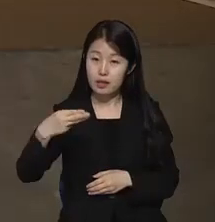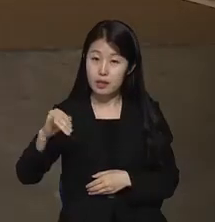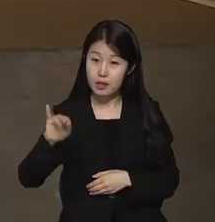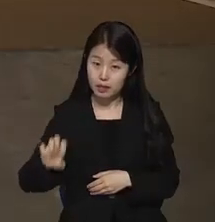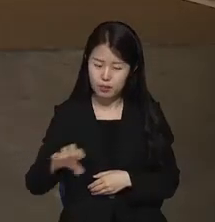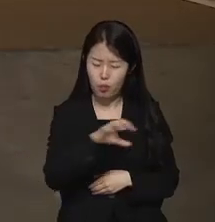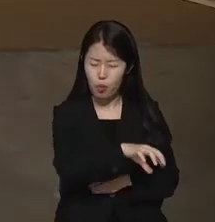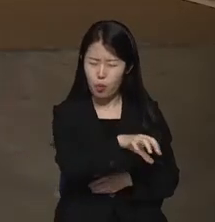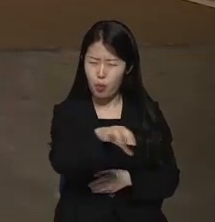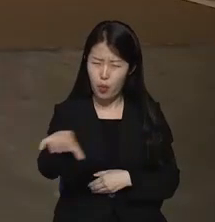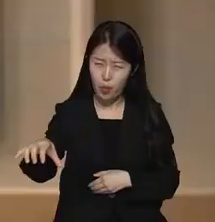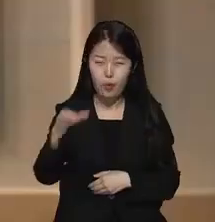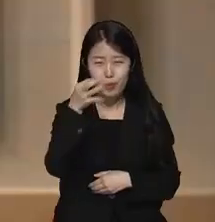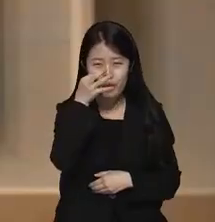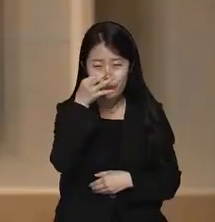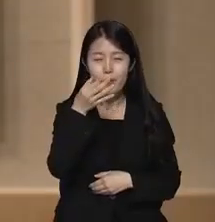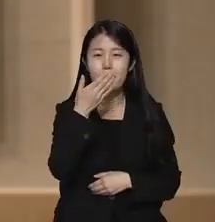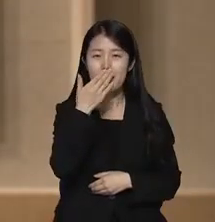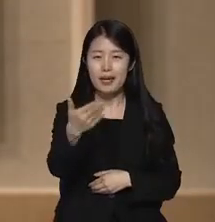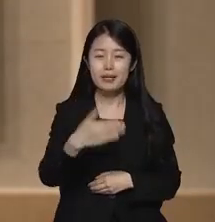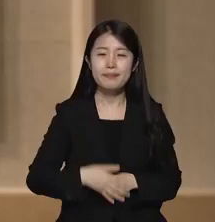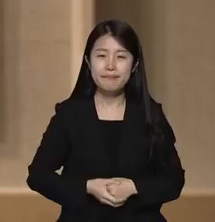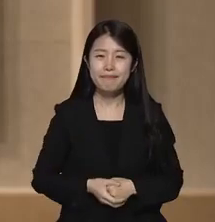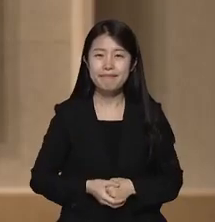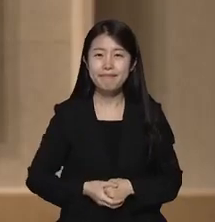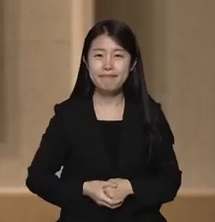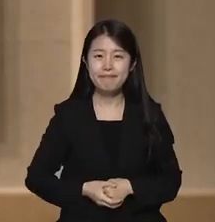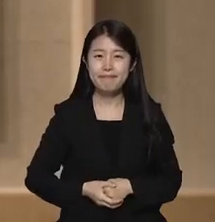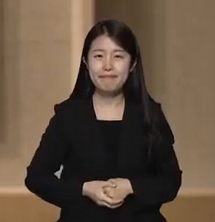등 광주 곳곳에서 진행됩니다 KBC 경원입니다